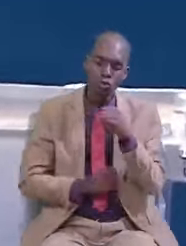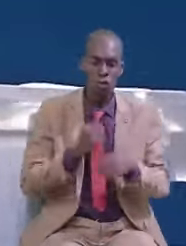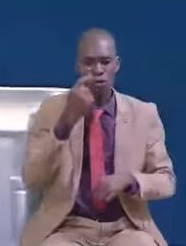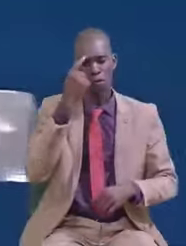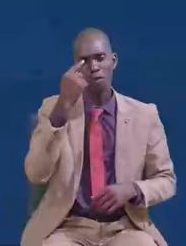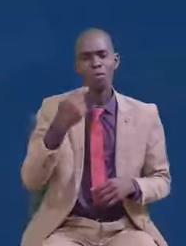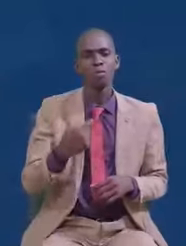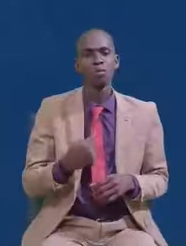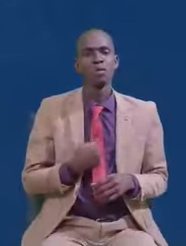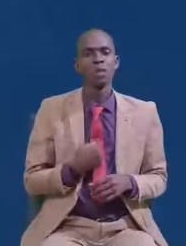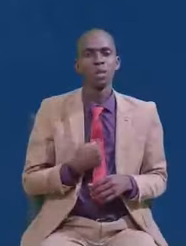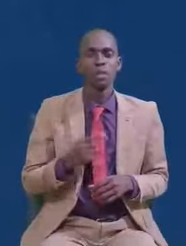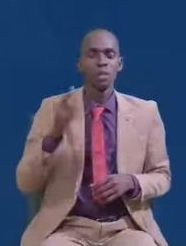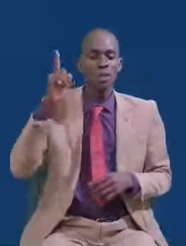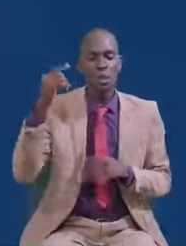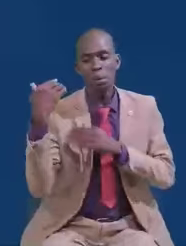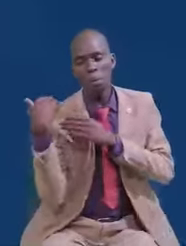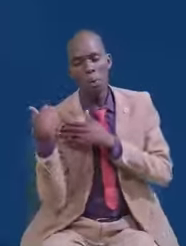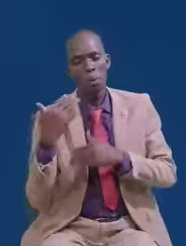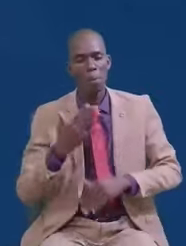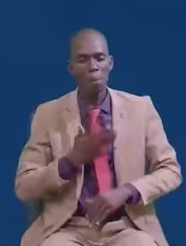a porté mon châtiment.